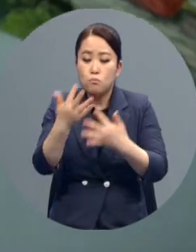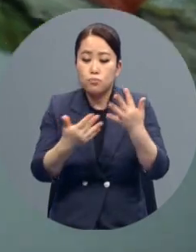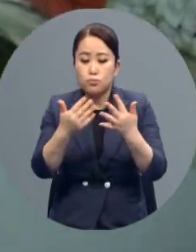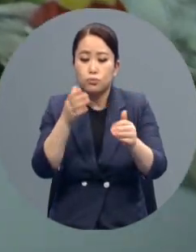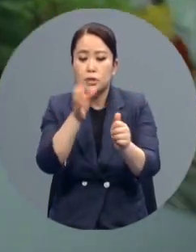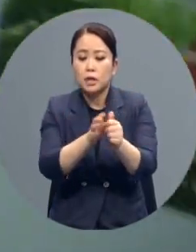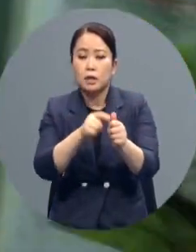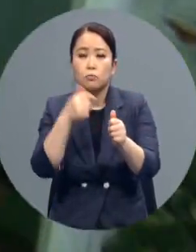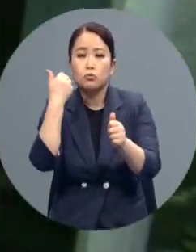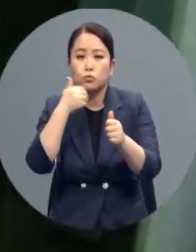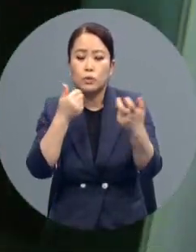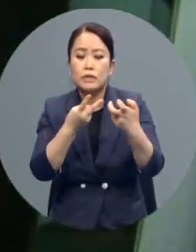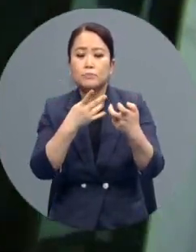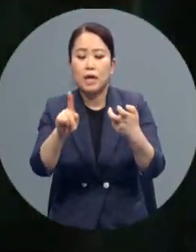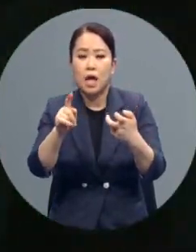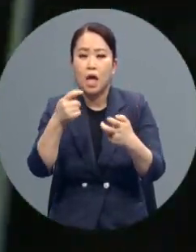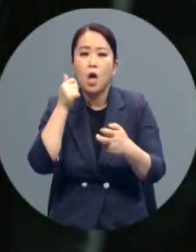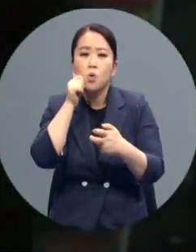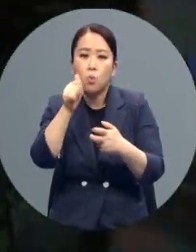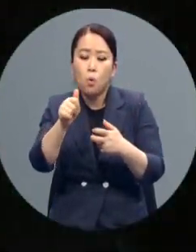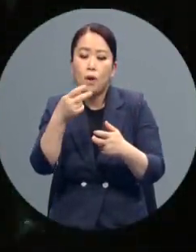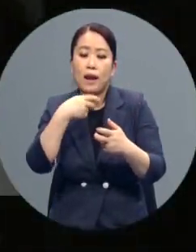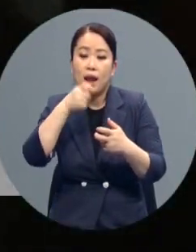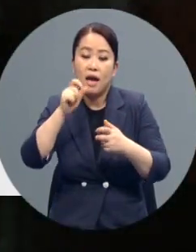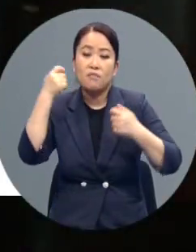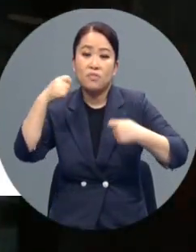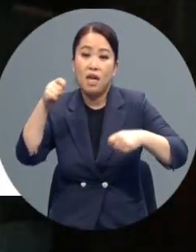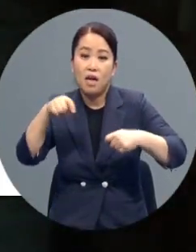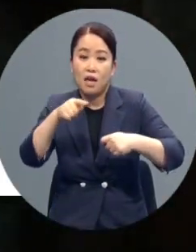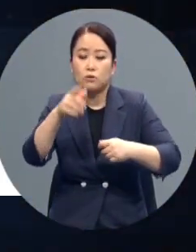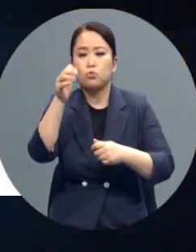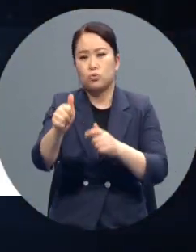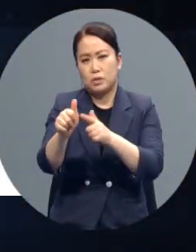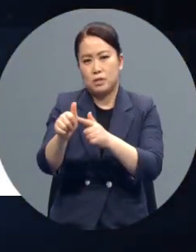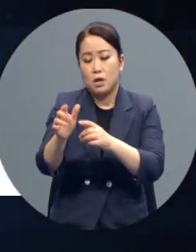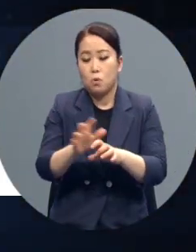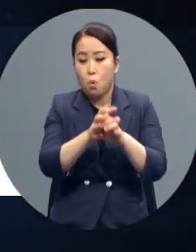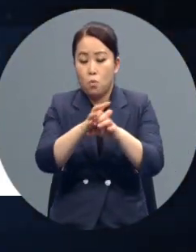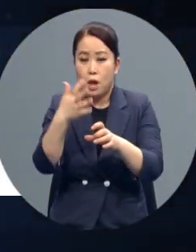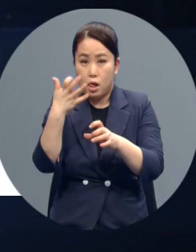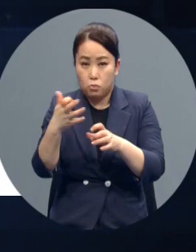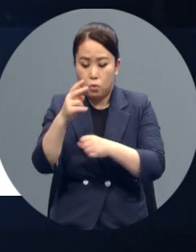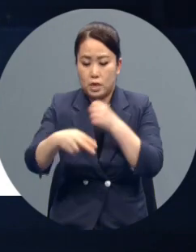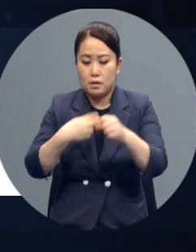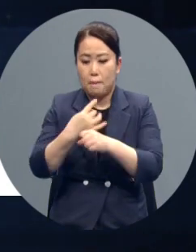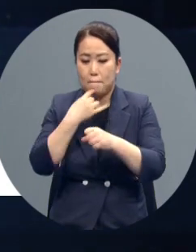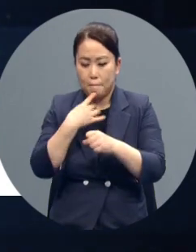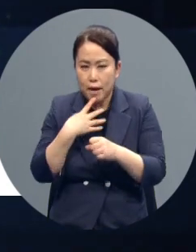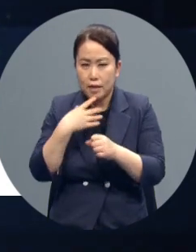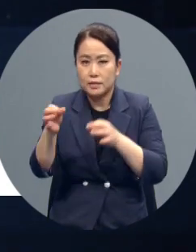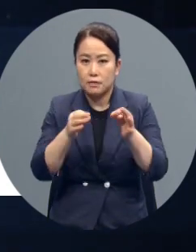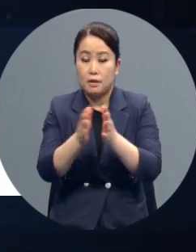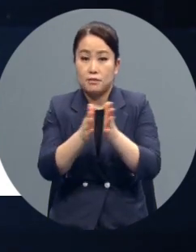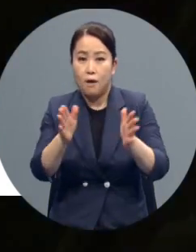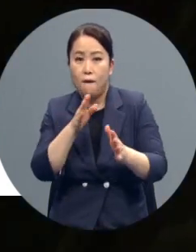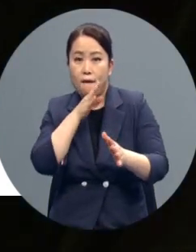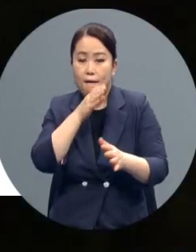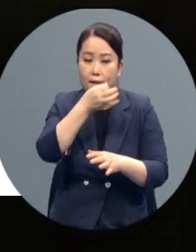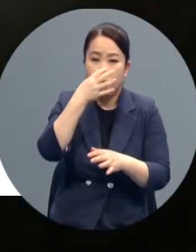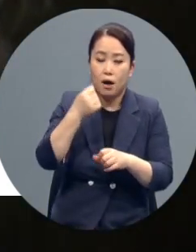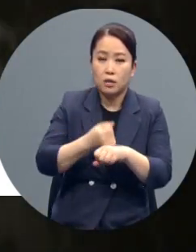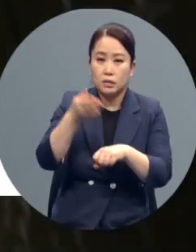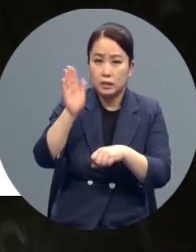콜라텍 업주였습니다. 코로나19로 2년 만에 가까스로 다시 영업을 시작하게 됐는데 같은 층에